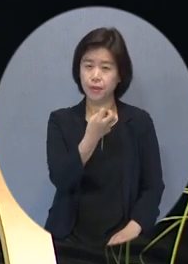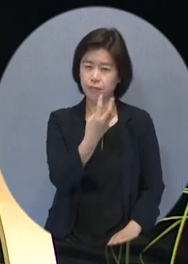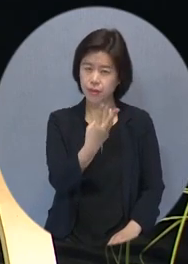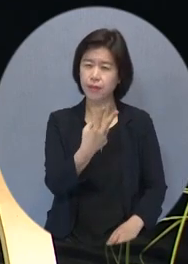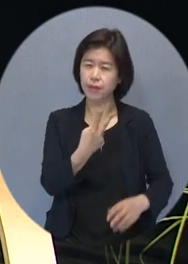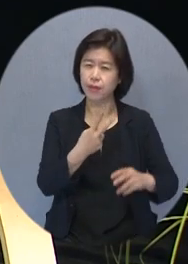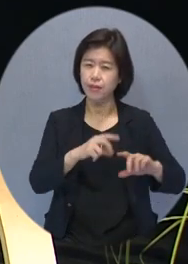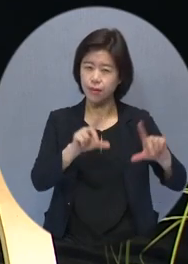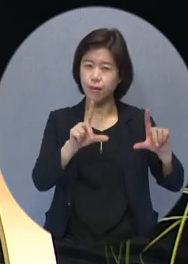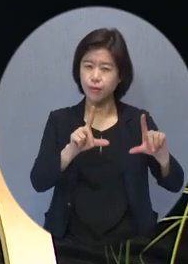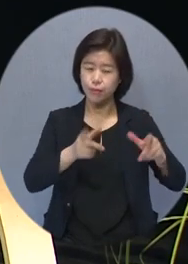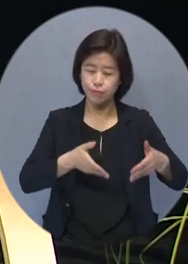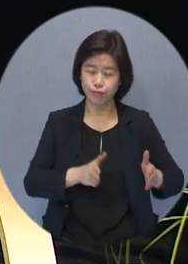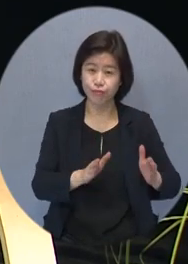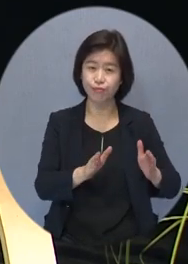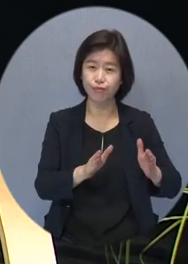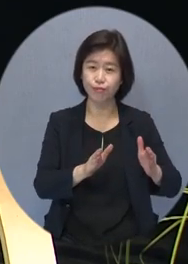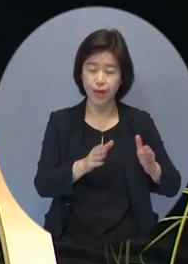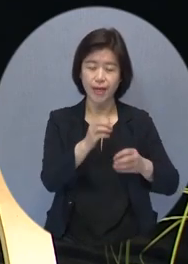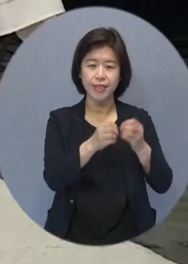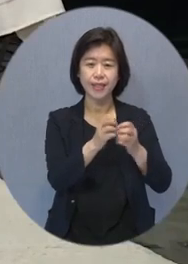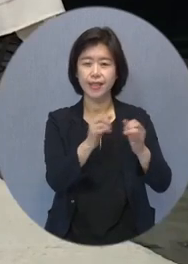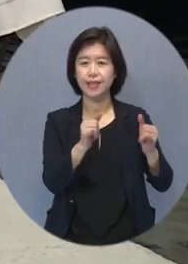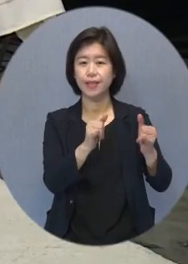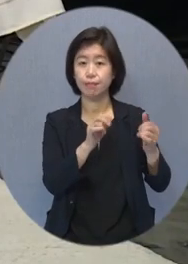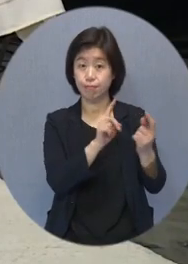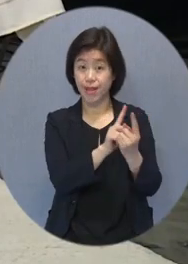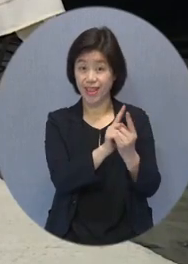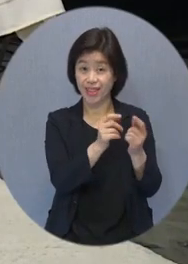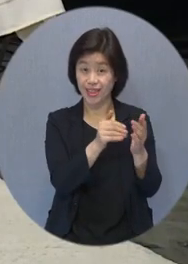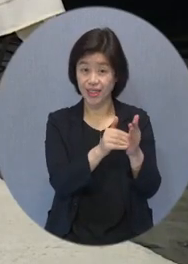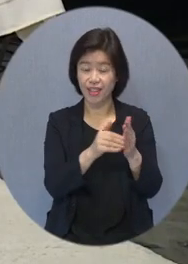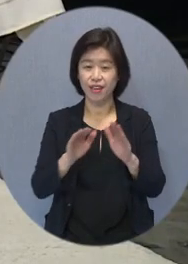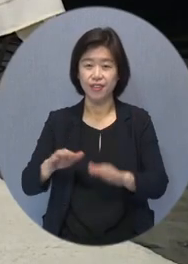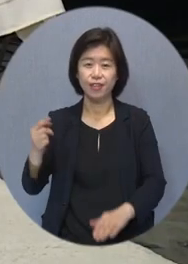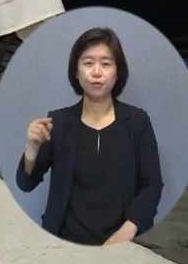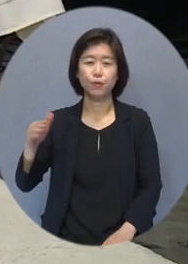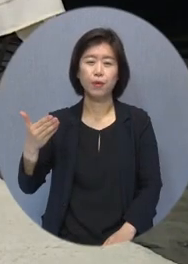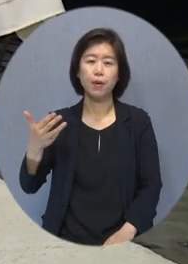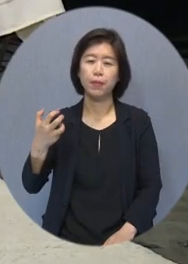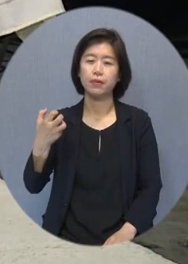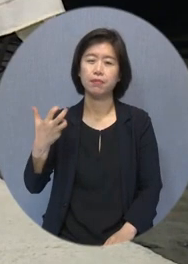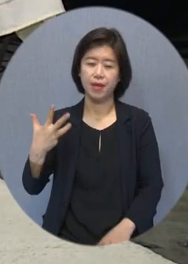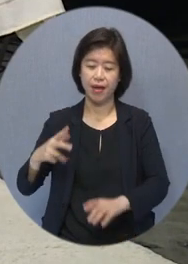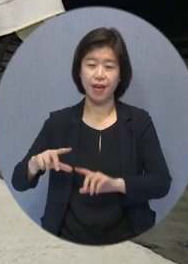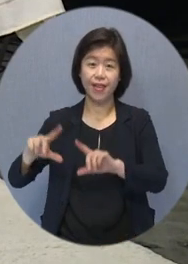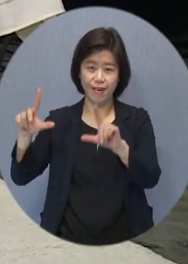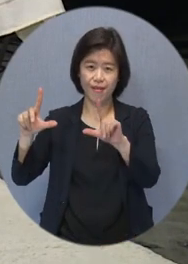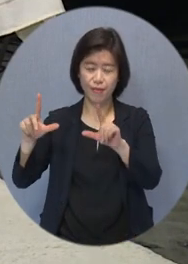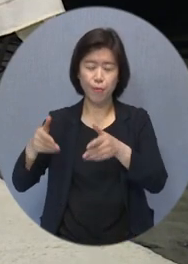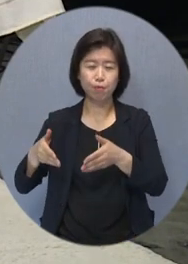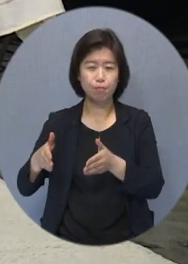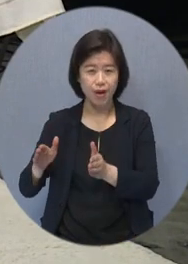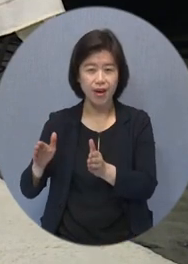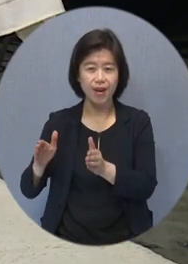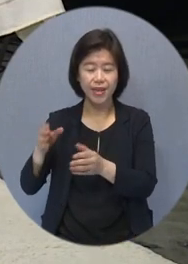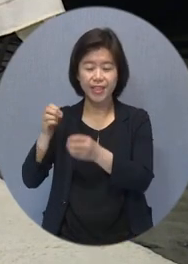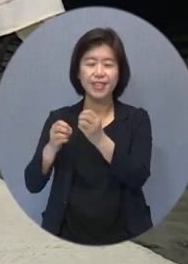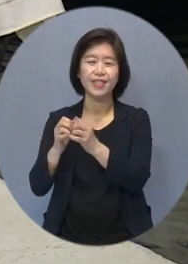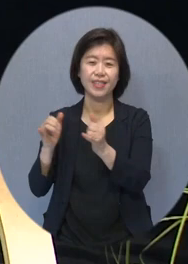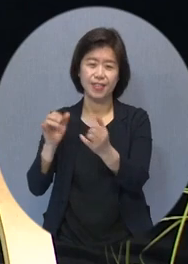작품을 읽었습니다. 오늘은 1988년 출생한 시인의 작품을